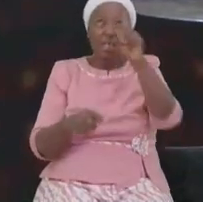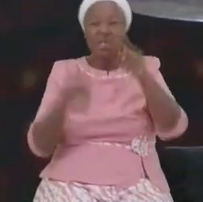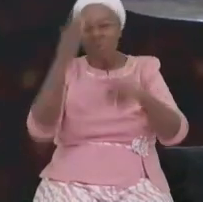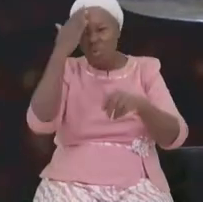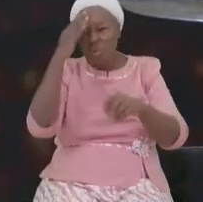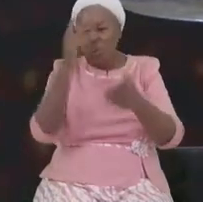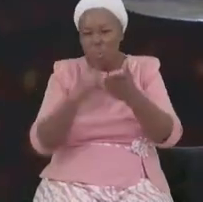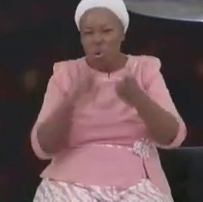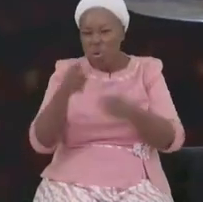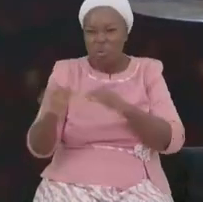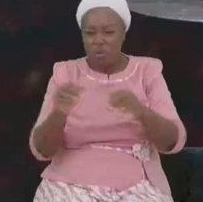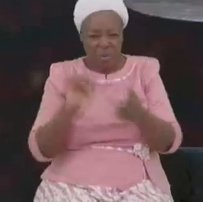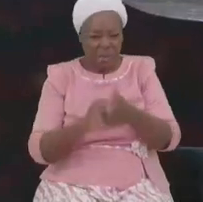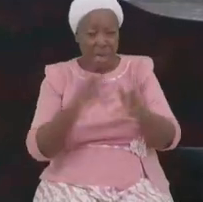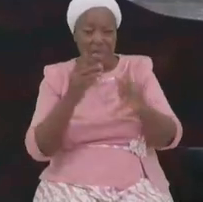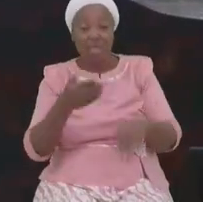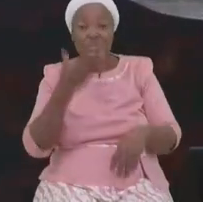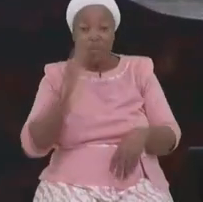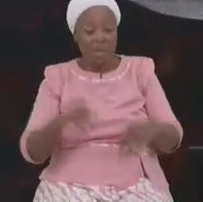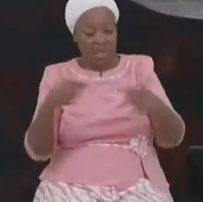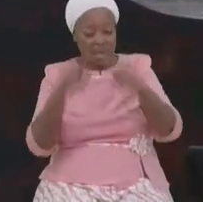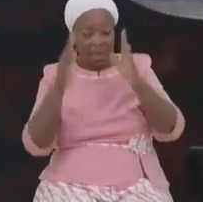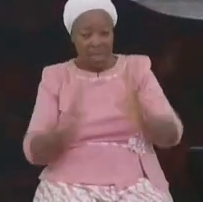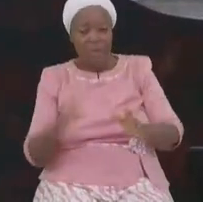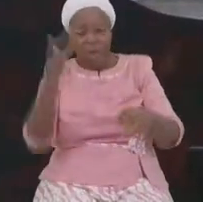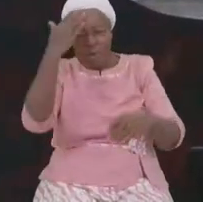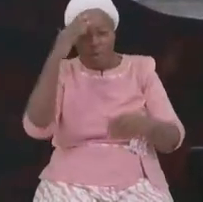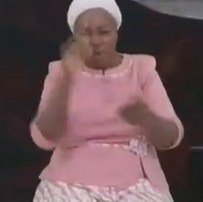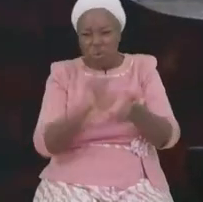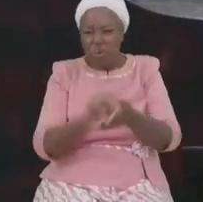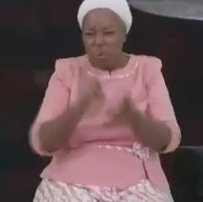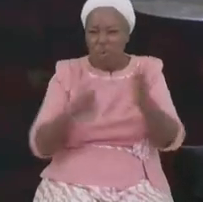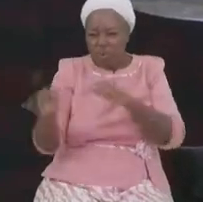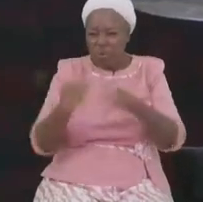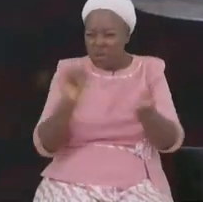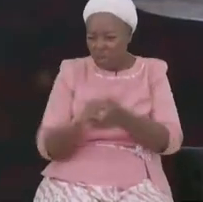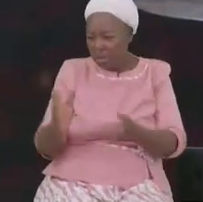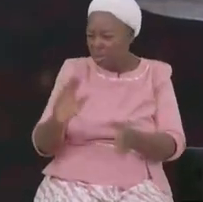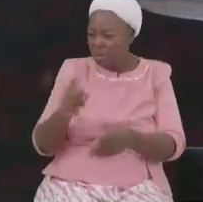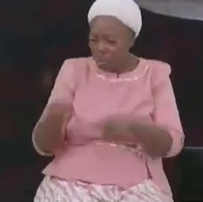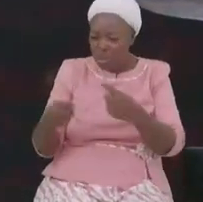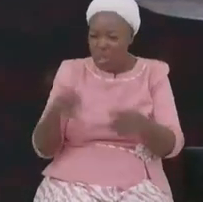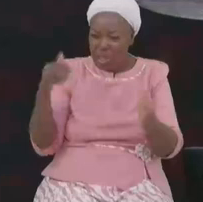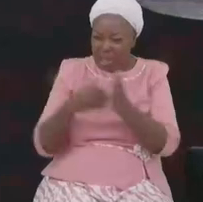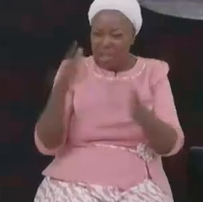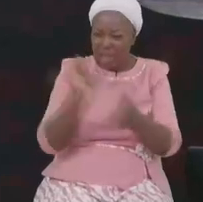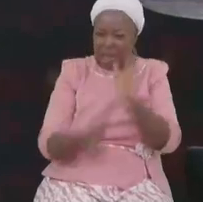feras. Et je vais te dire, ah, mon alliance n'est plus avec toi. Mais tu as un choix à faire. Il y a la vie, il y a la mort. Il y a la bénédiction,